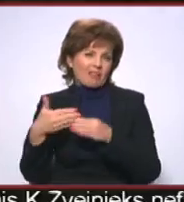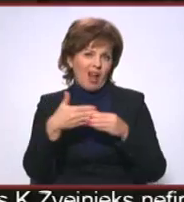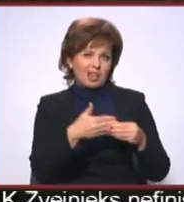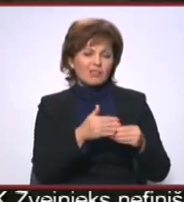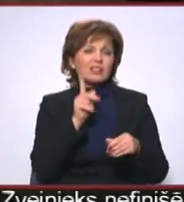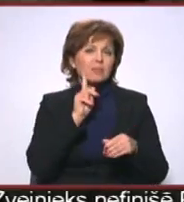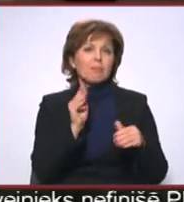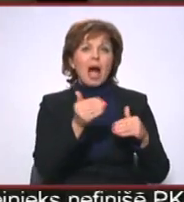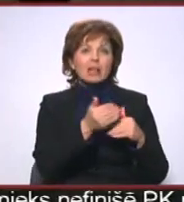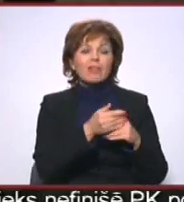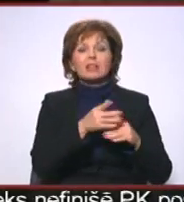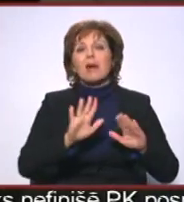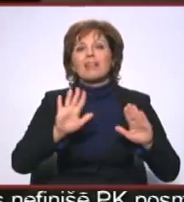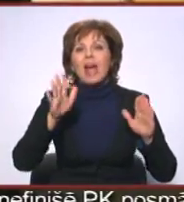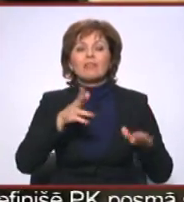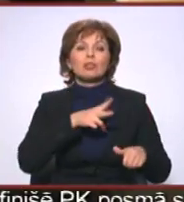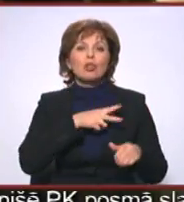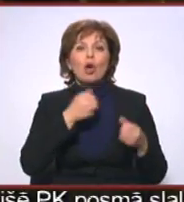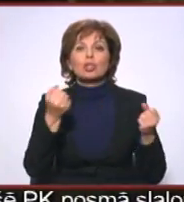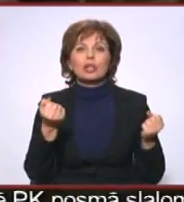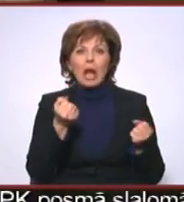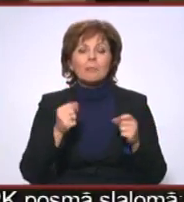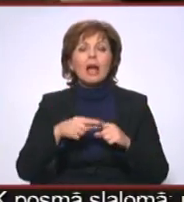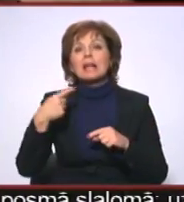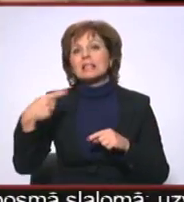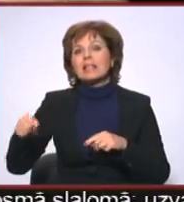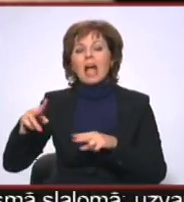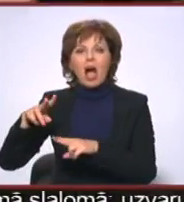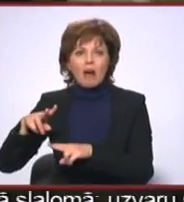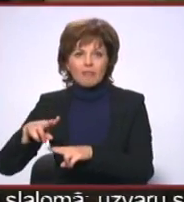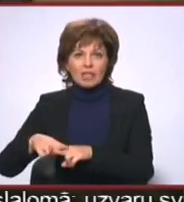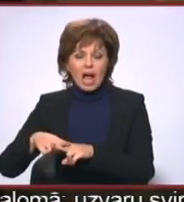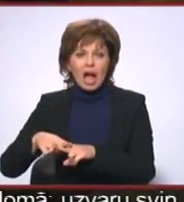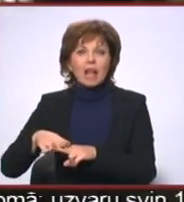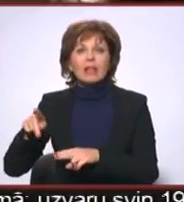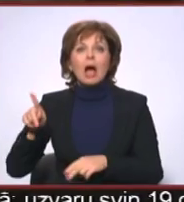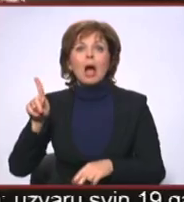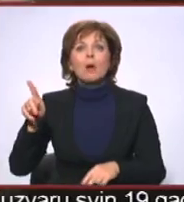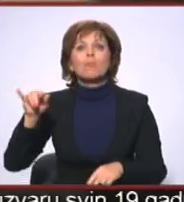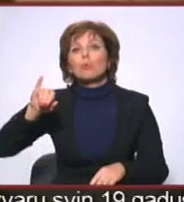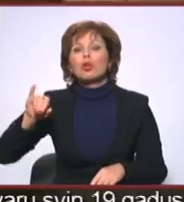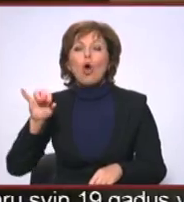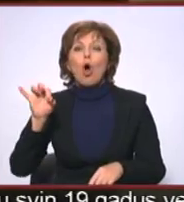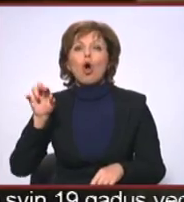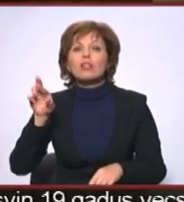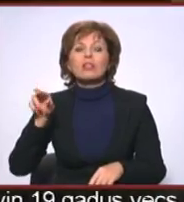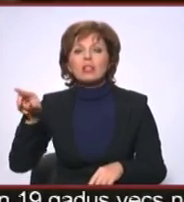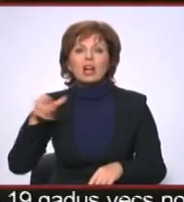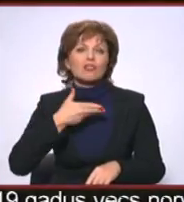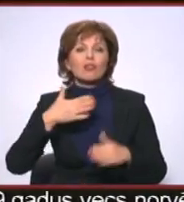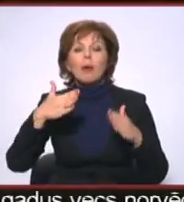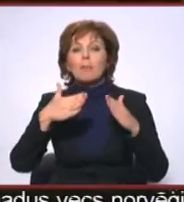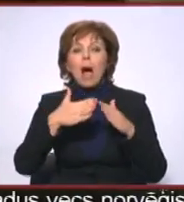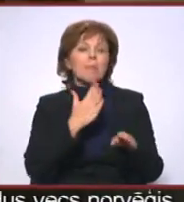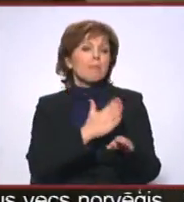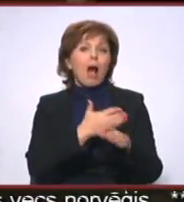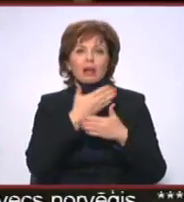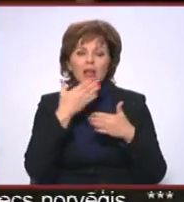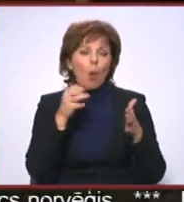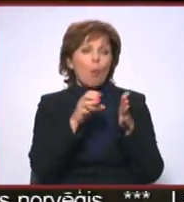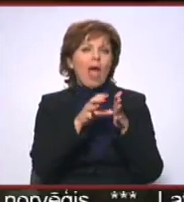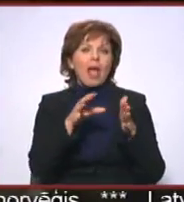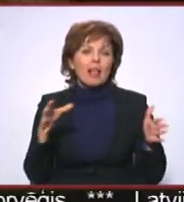neveiksmīgs apciemojums sociālajiem darbiniekiem ir nākamajā vietā. Piotrs dzīvo savā mājā, kurā nav ne elektrības, ne malkas, ar ko kurināt